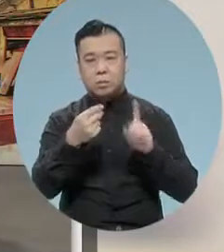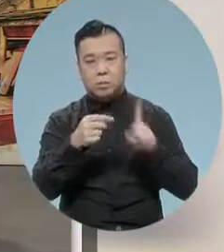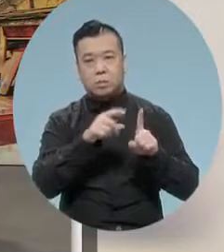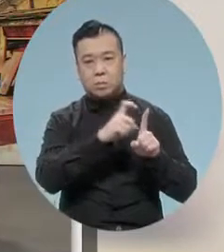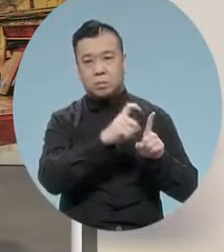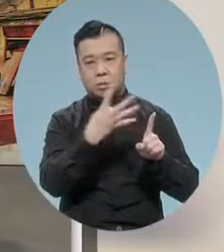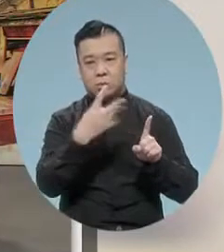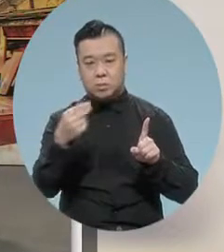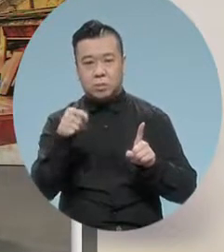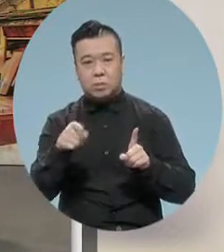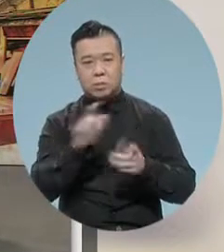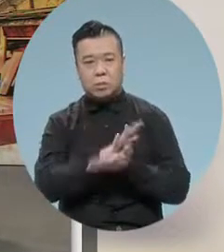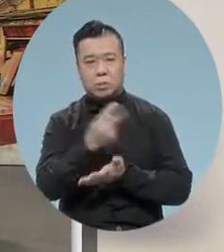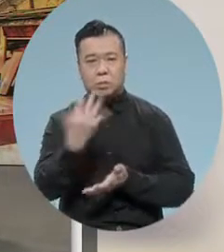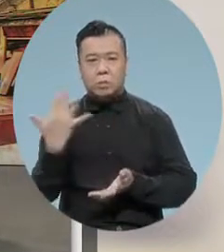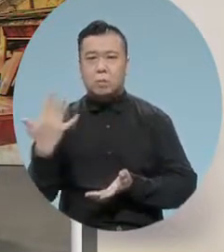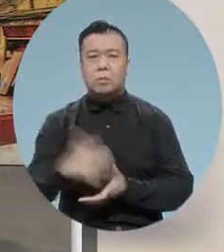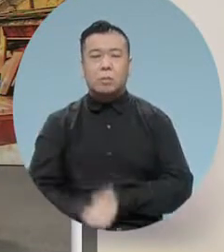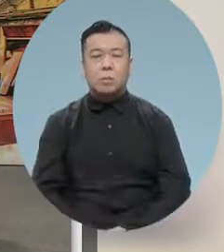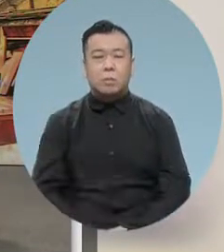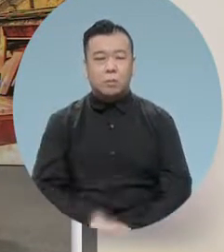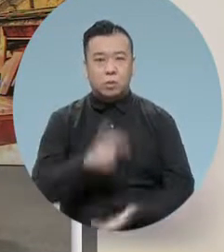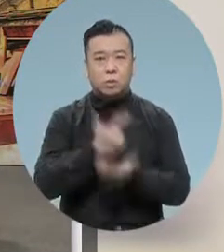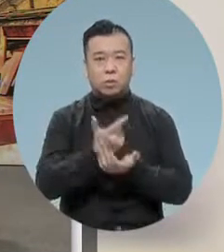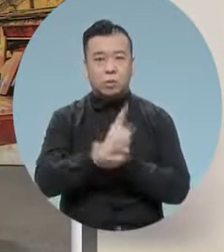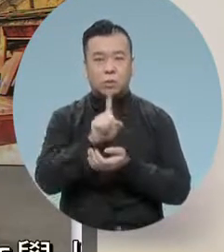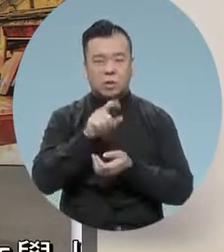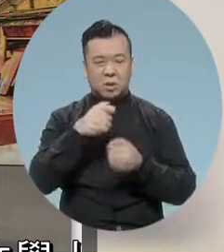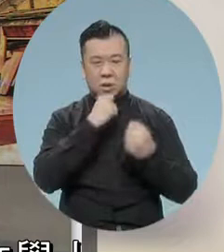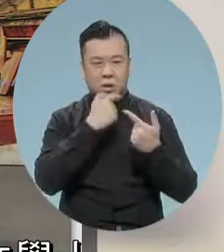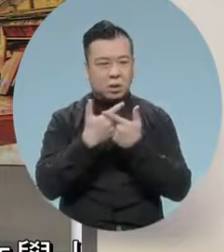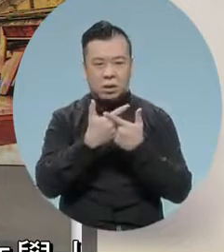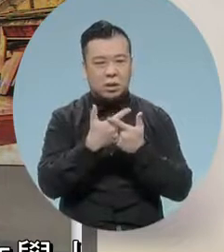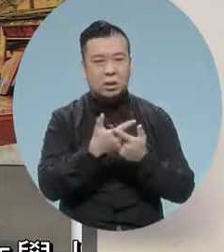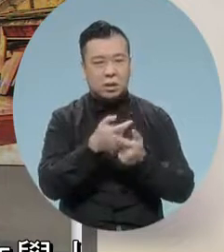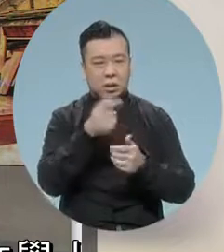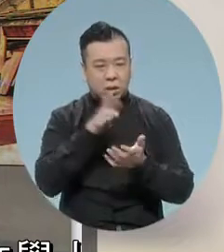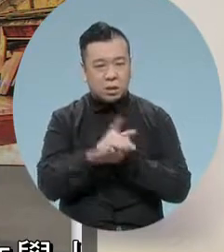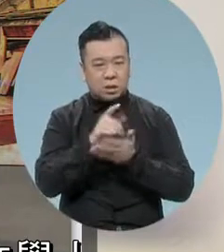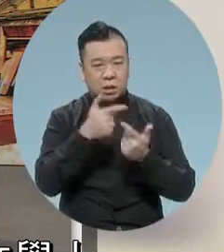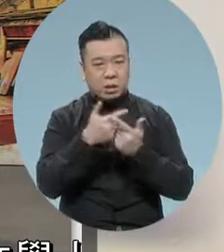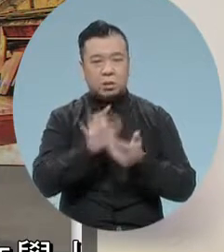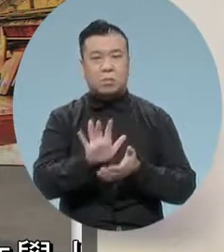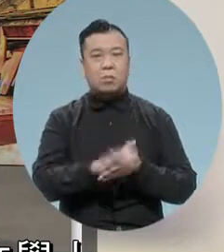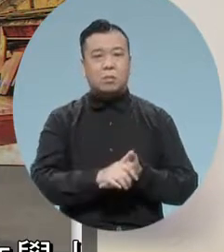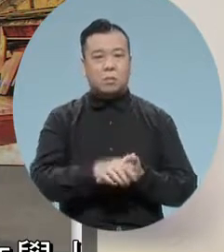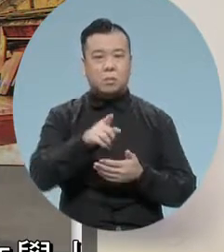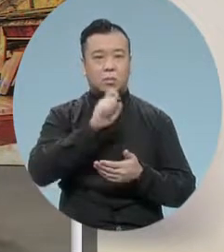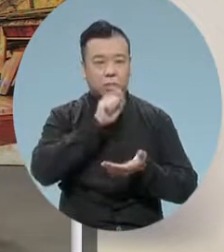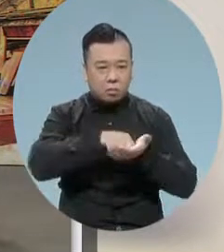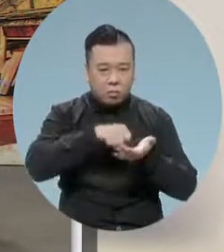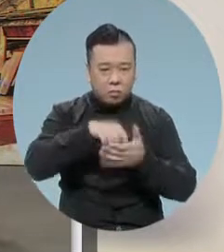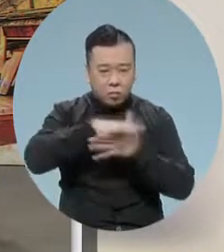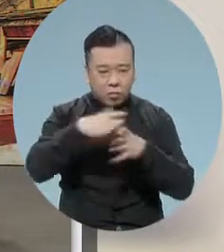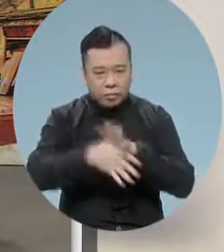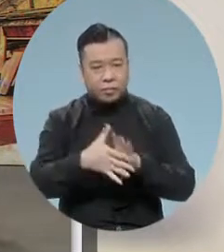過20多年的光陰咧，就係、是。主要是軍事鬥爭，不純粹軍事鬥爭，包括在文學上啊，即